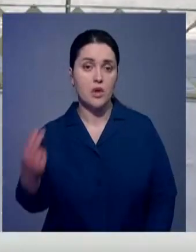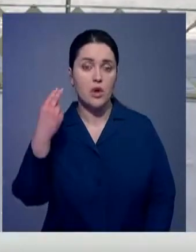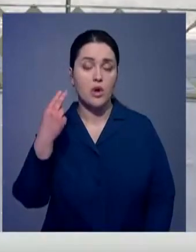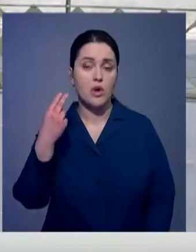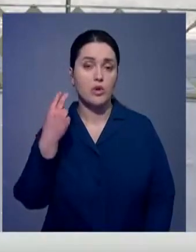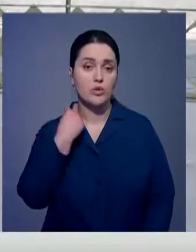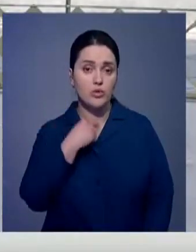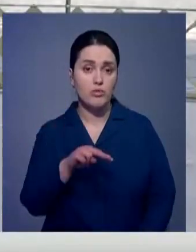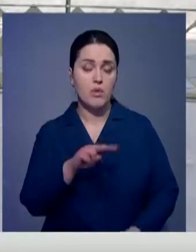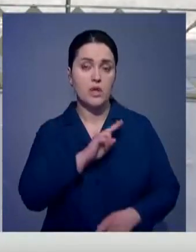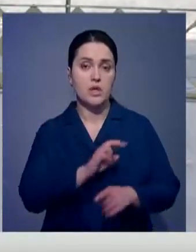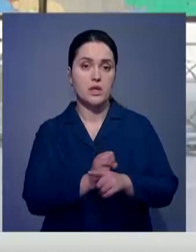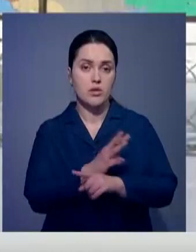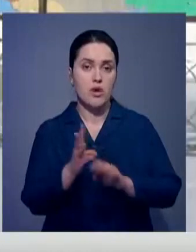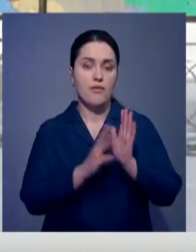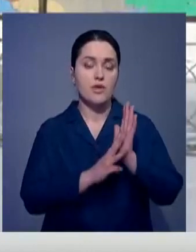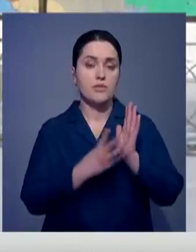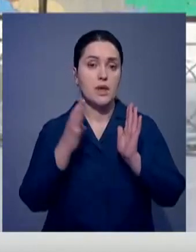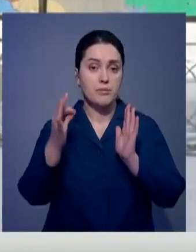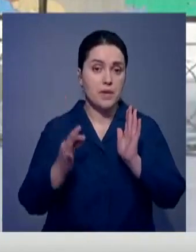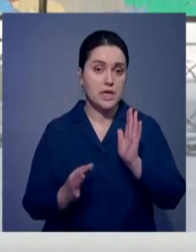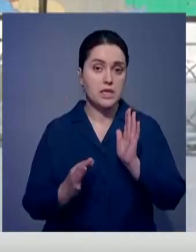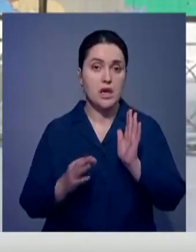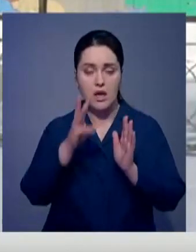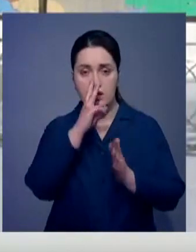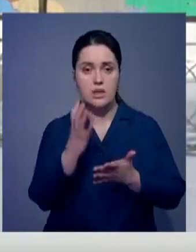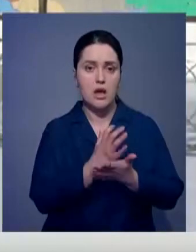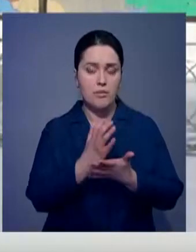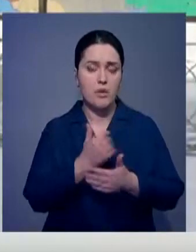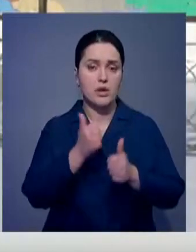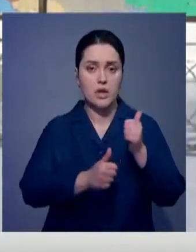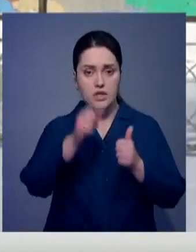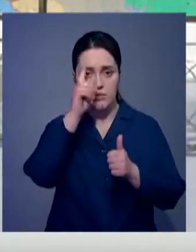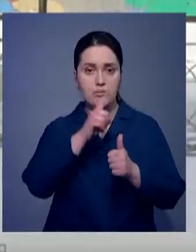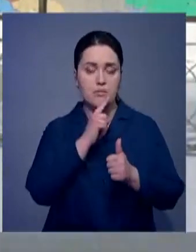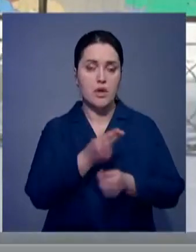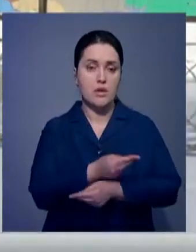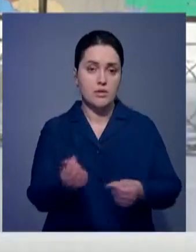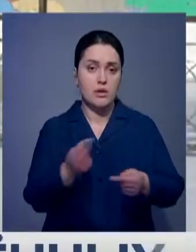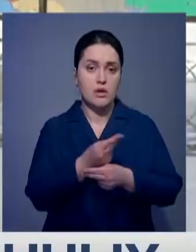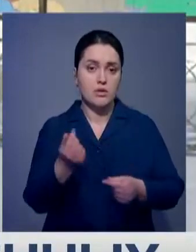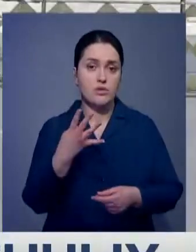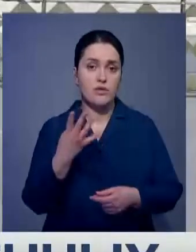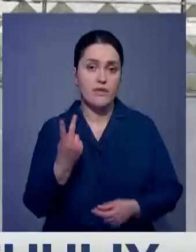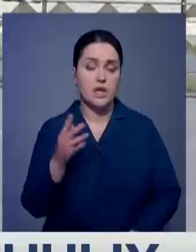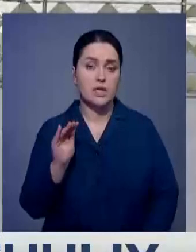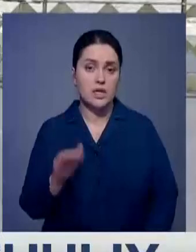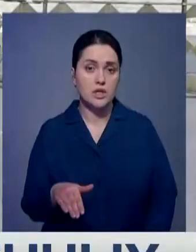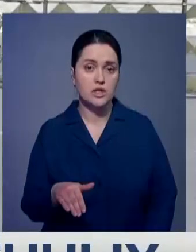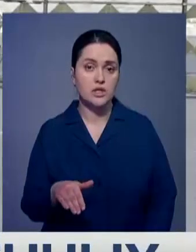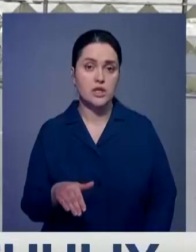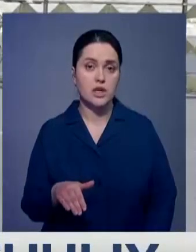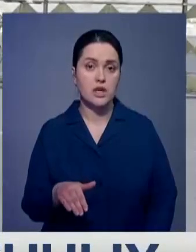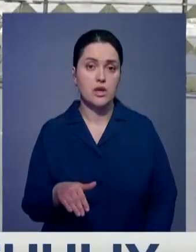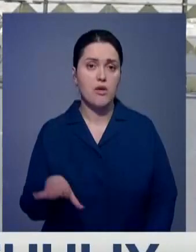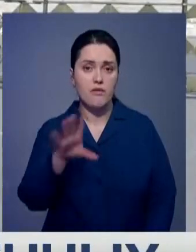трудоустроено 85% осужденных. Заработную плату получают ежемесячно около 40-42 тысяч. В целом они